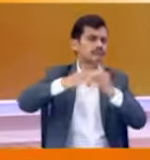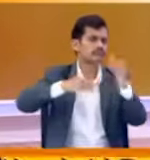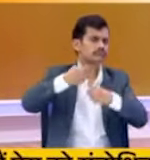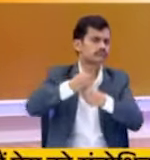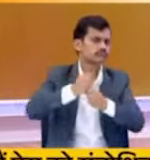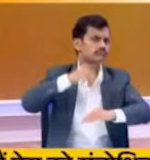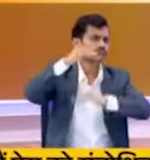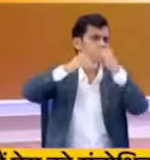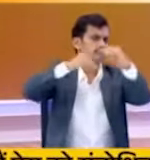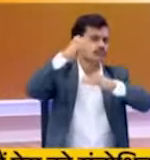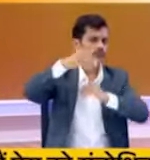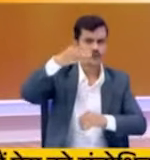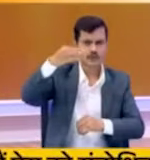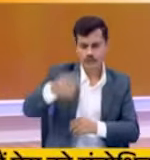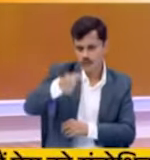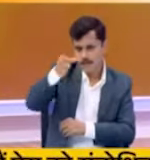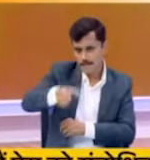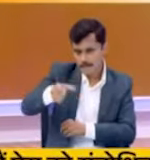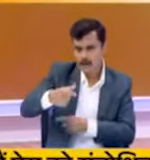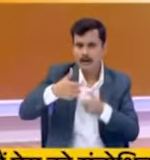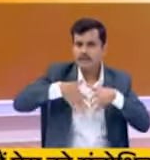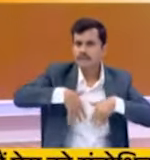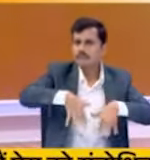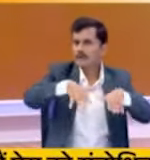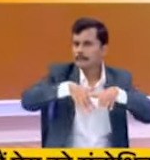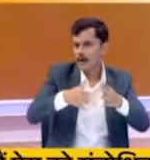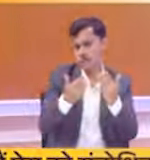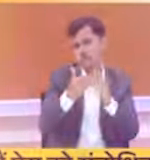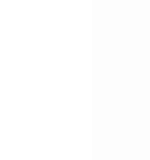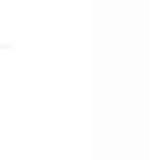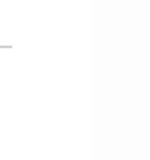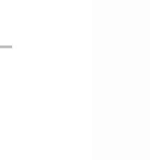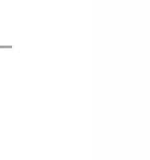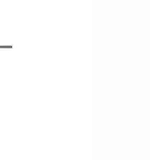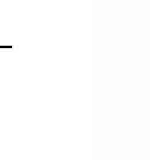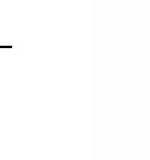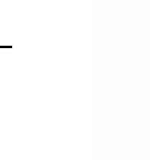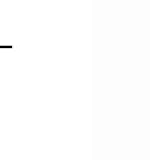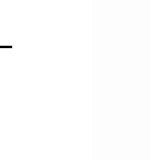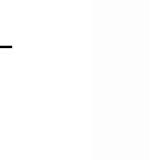नया अच्छा सिविलियन एयरपोर्ट यहां पर बेहता में डेवलप होगा